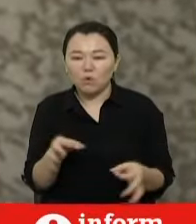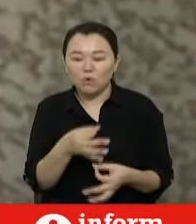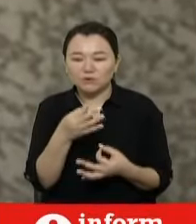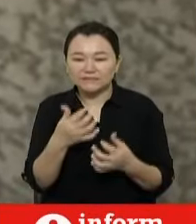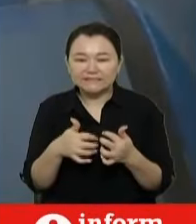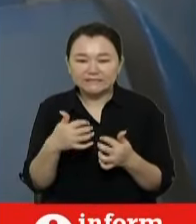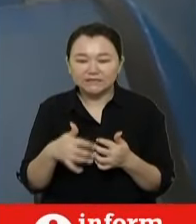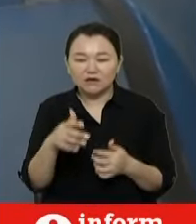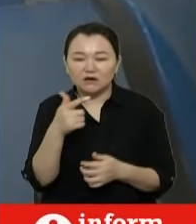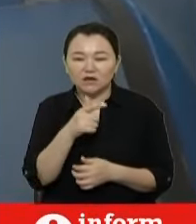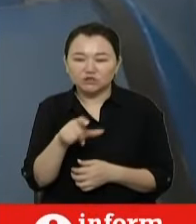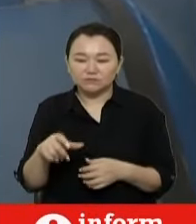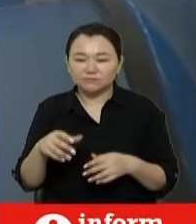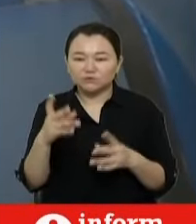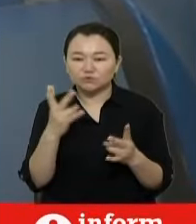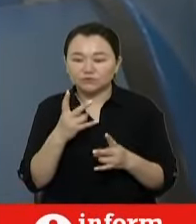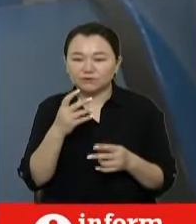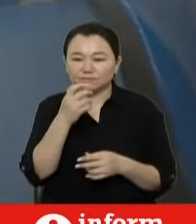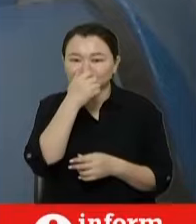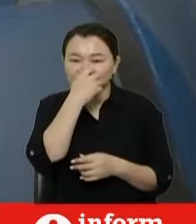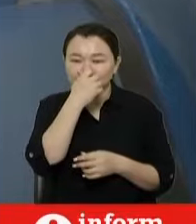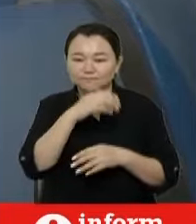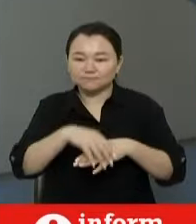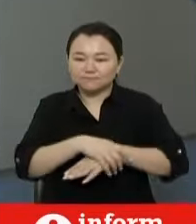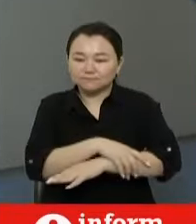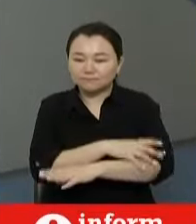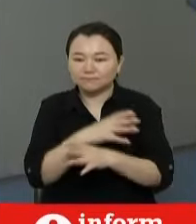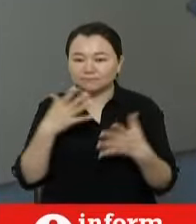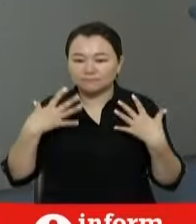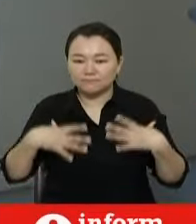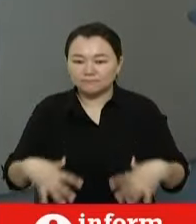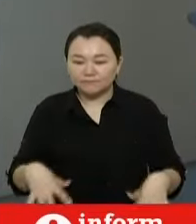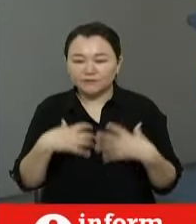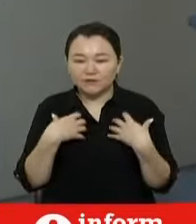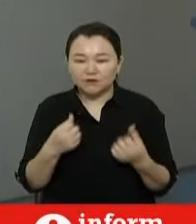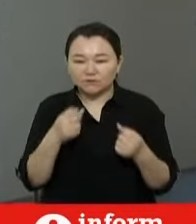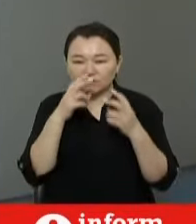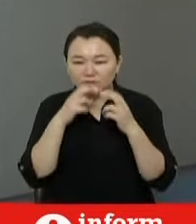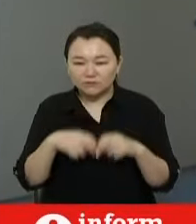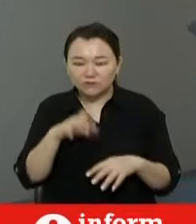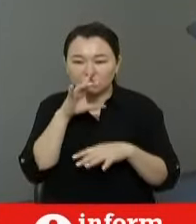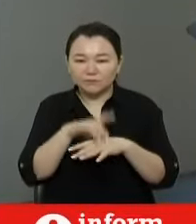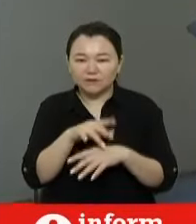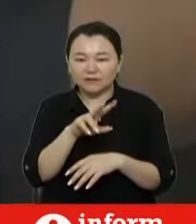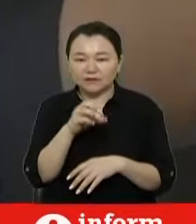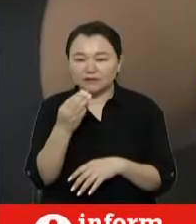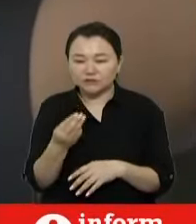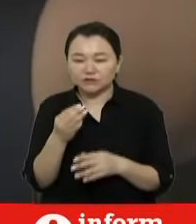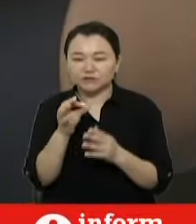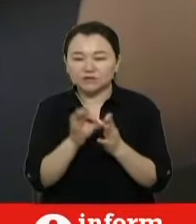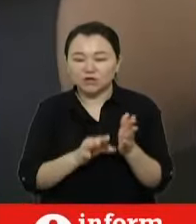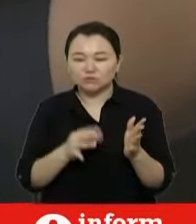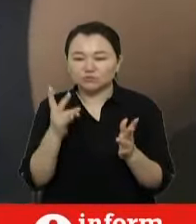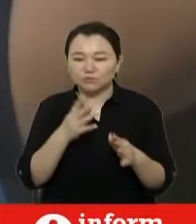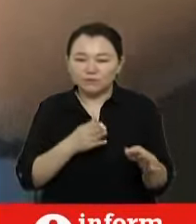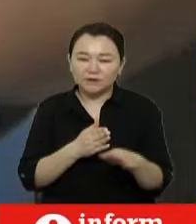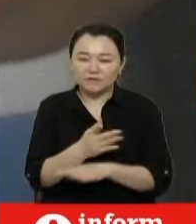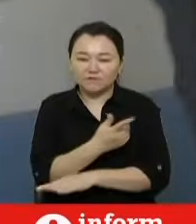советуют горожанам одевать закрытую одежду, а также следить за состоянием здоровья. В случае обнаружения клеща необходимо оперативно обратиться в